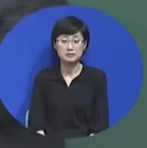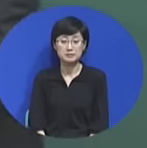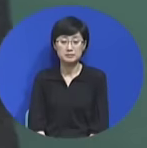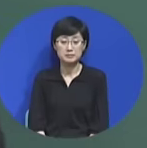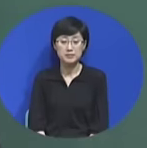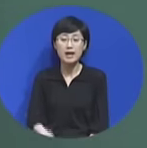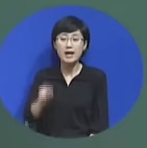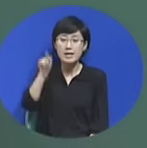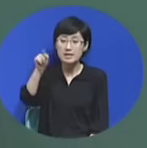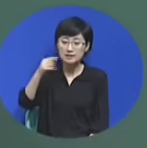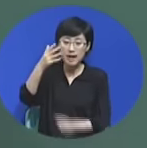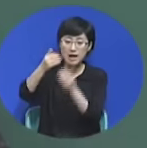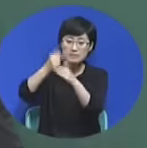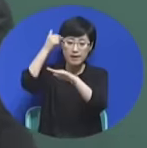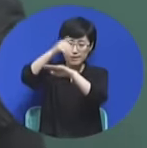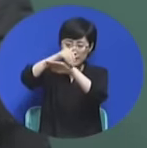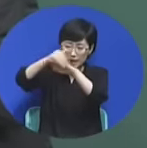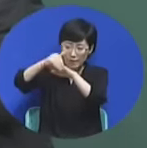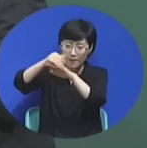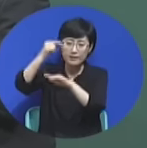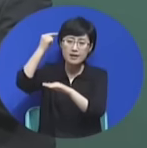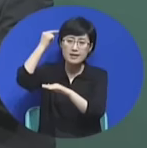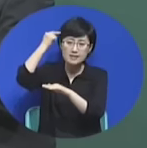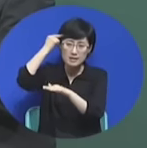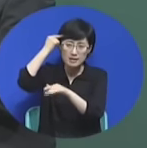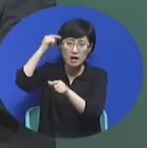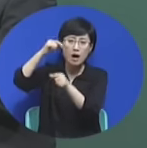照着神的心愿。 이게 내 삶을 장악해 들어가 버려요.